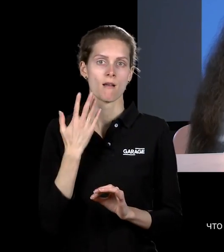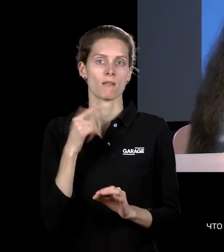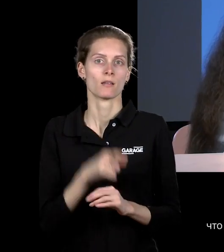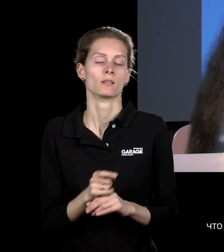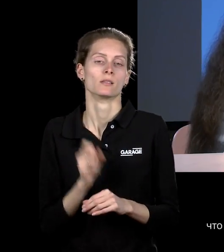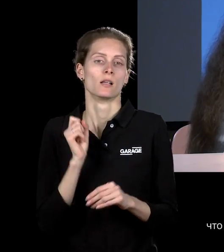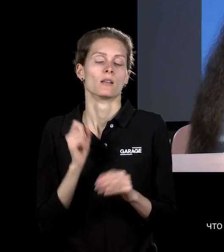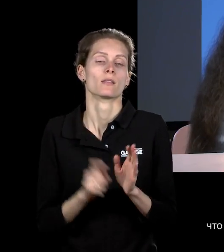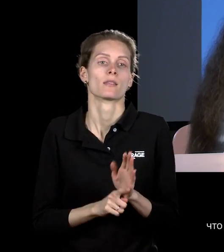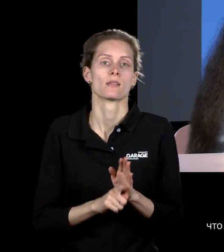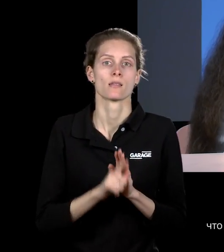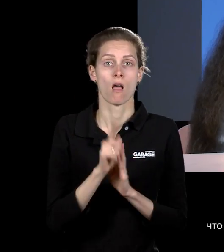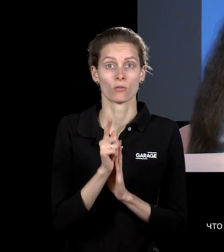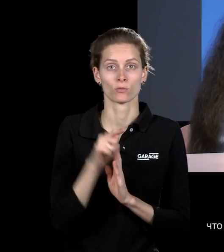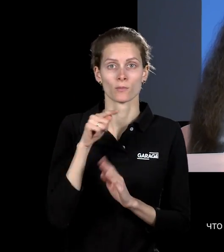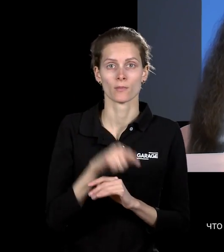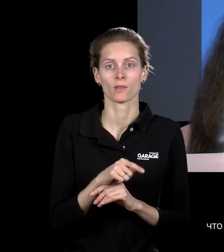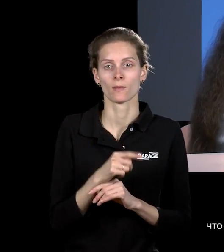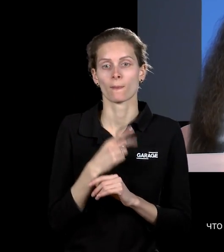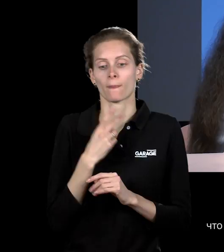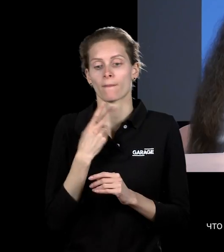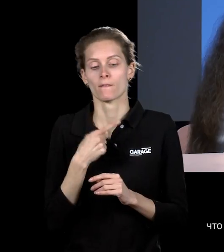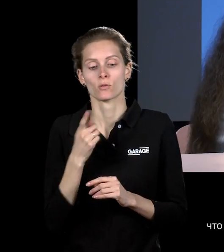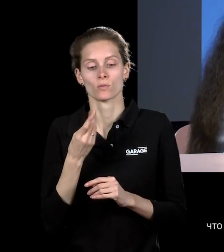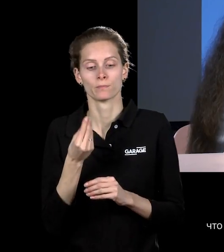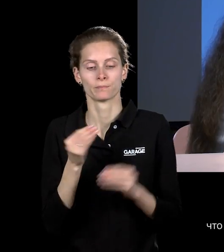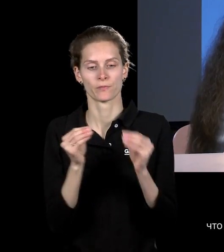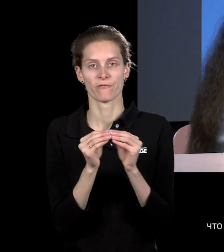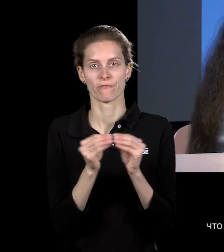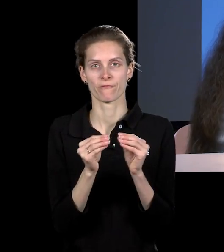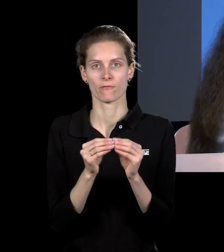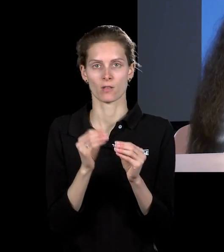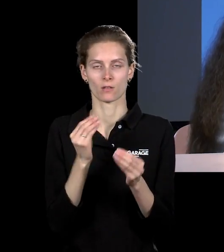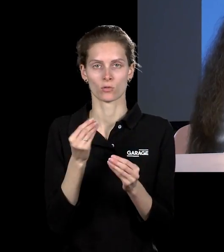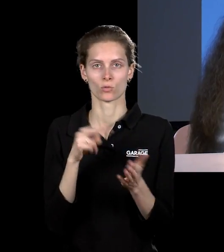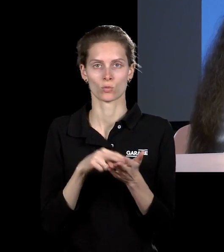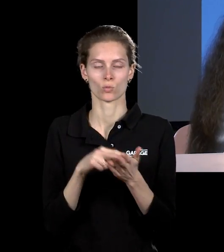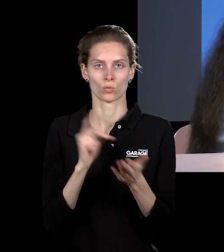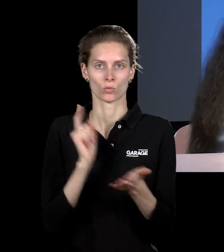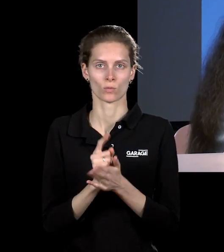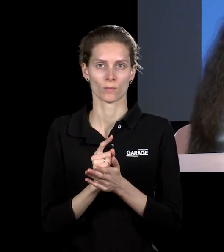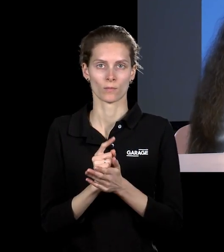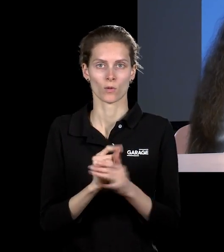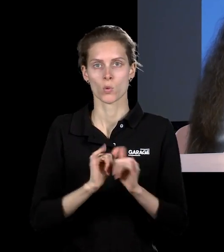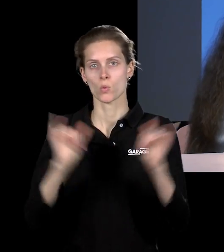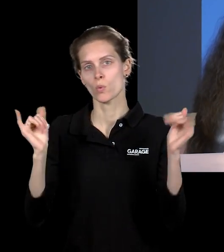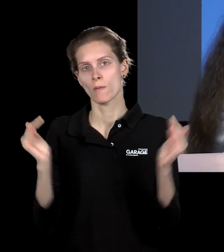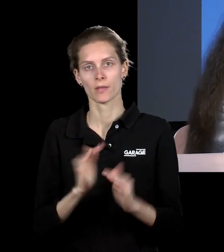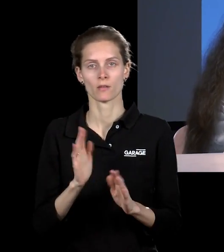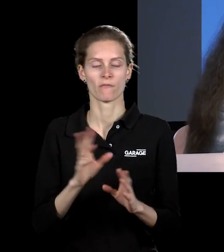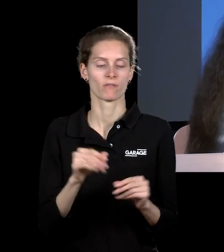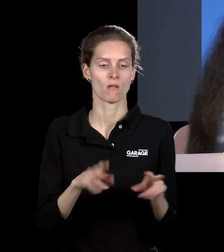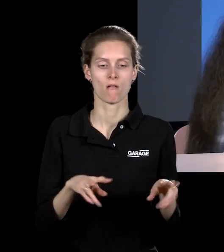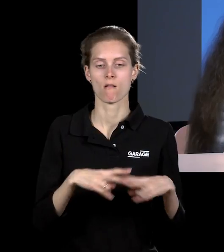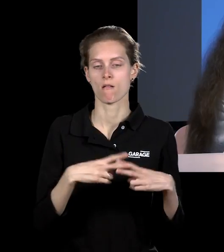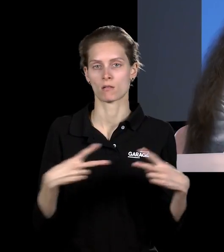он выставлял, что одна и та же цена должна быть постоянно на это произведение, каким бы оно ни было, потому что все они равны. И там